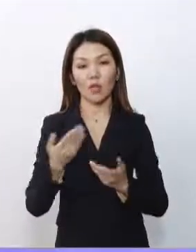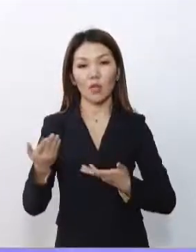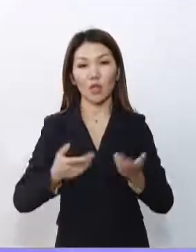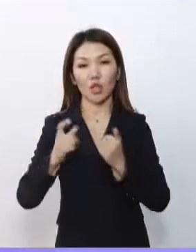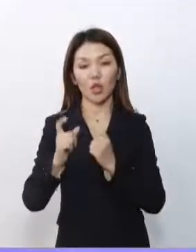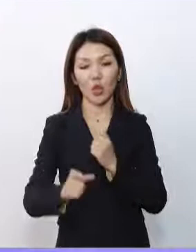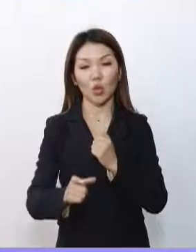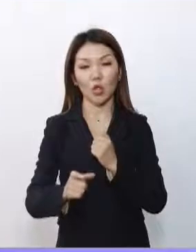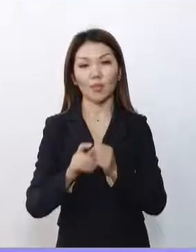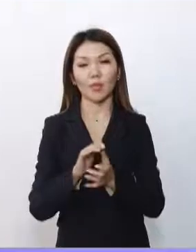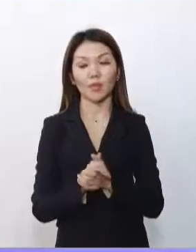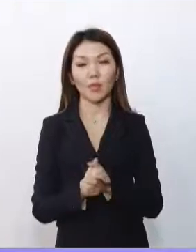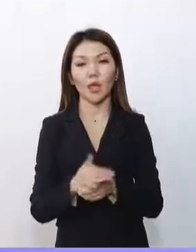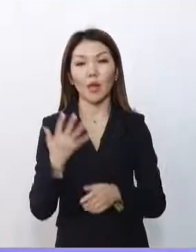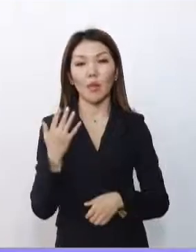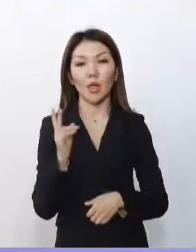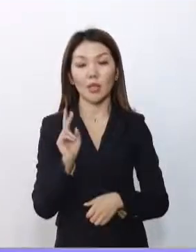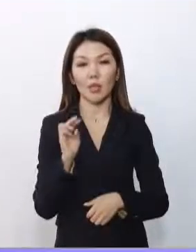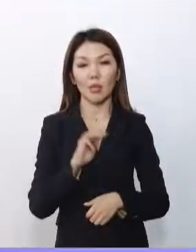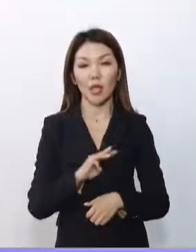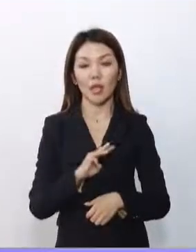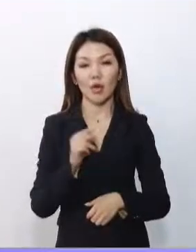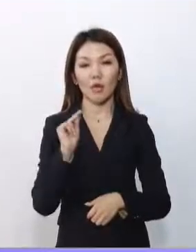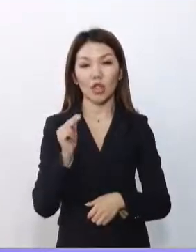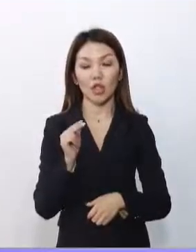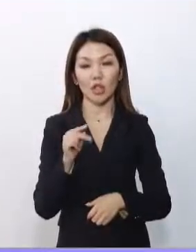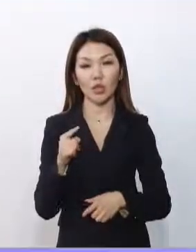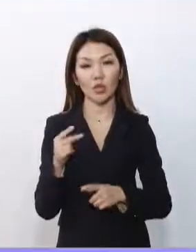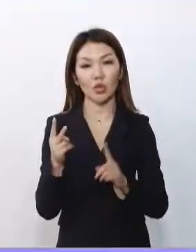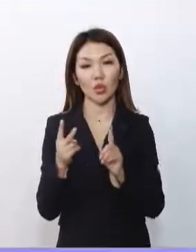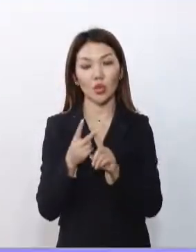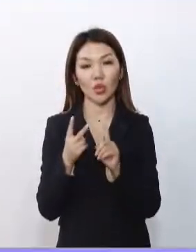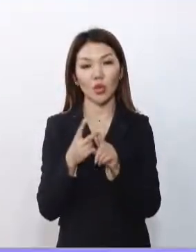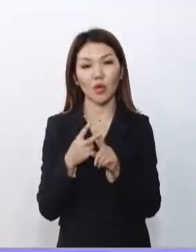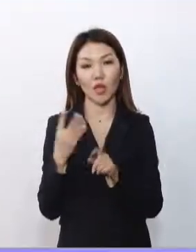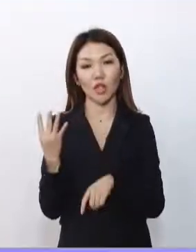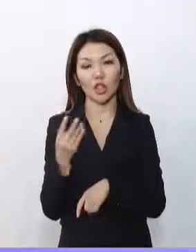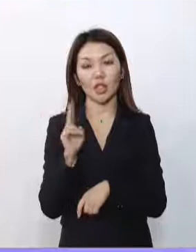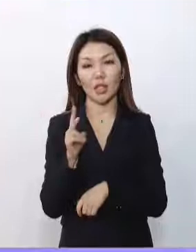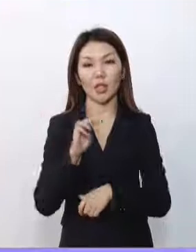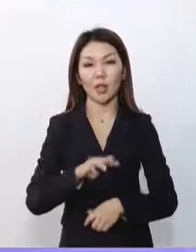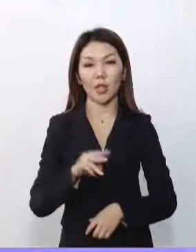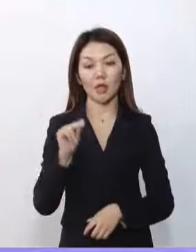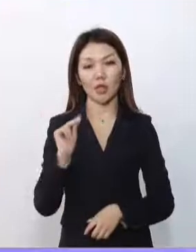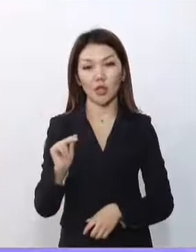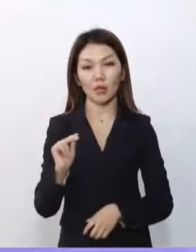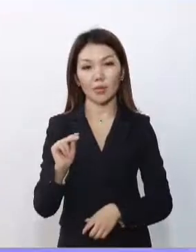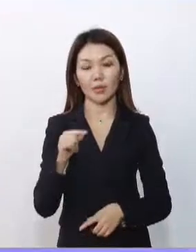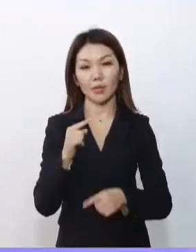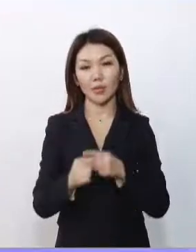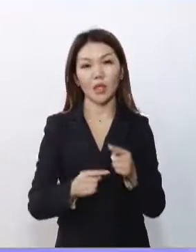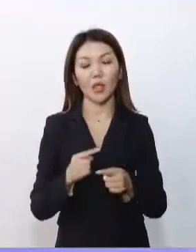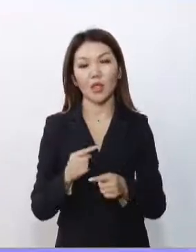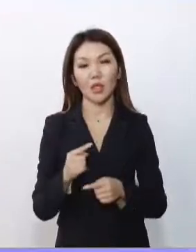5 километров в час другого четыре километра в час через